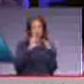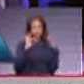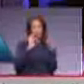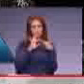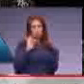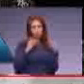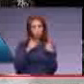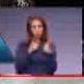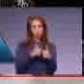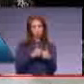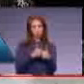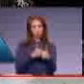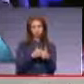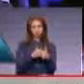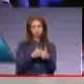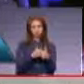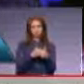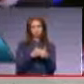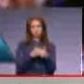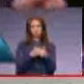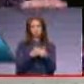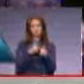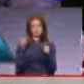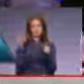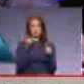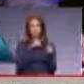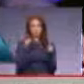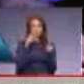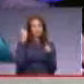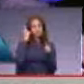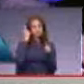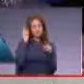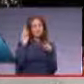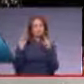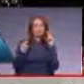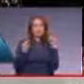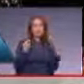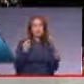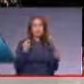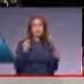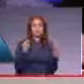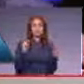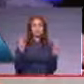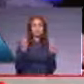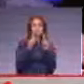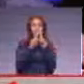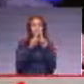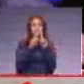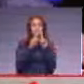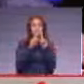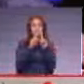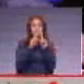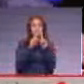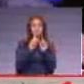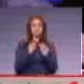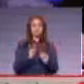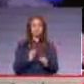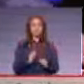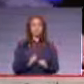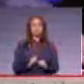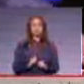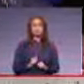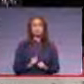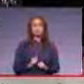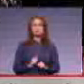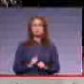برضو بأشيد بيه بأسمنه. إيه التلاقي اللي بينك وبين أستاذ إحسان؟ التقيته في إيه؟ وإمتى قال لك ككاتب أنا سعيد إنك أنت عملتي الدور